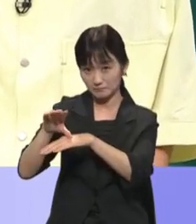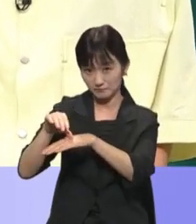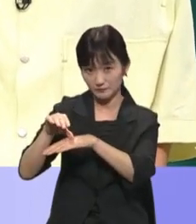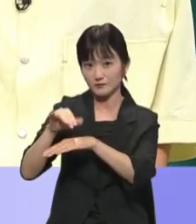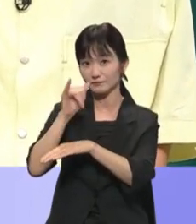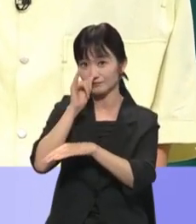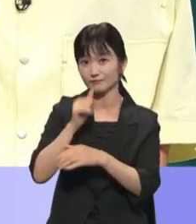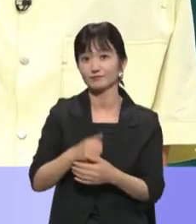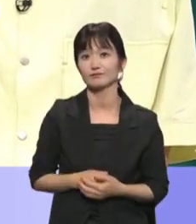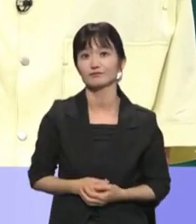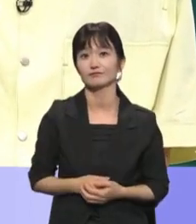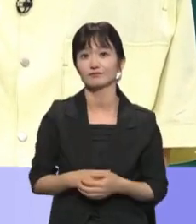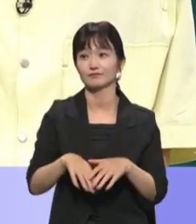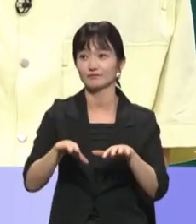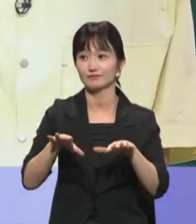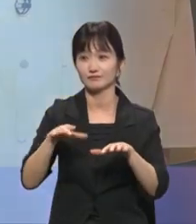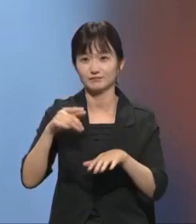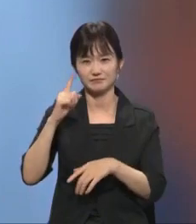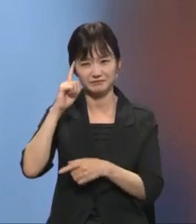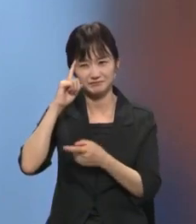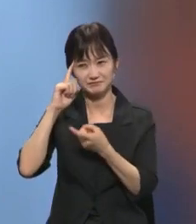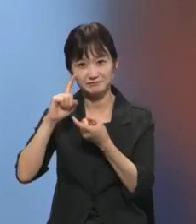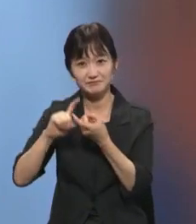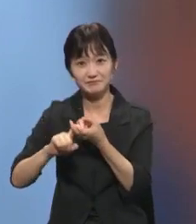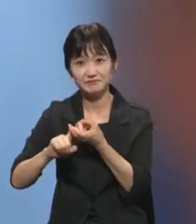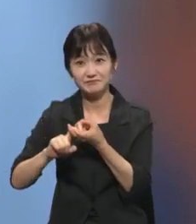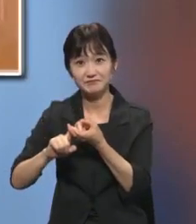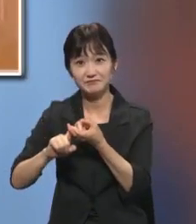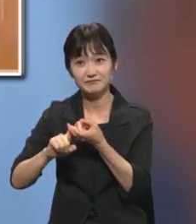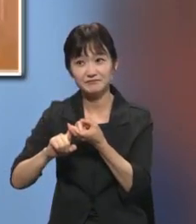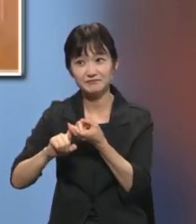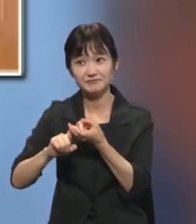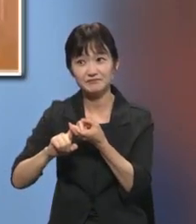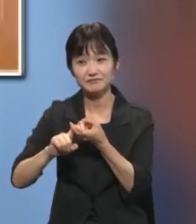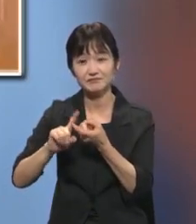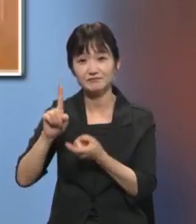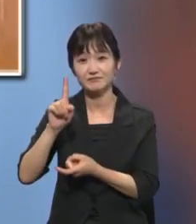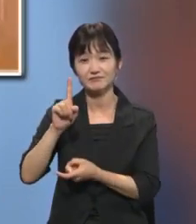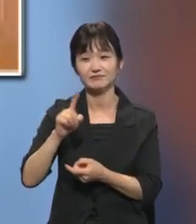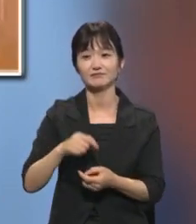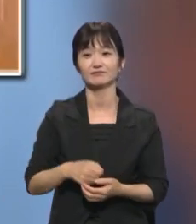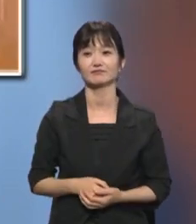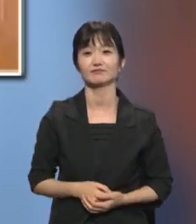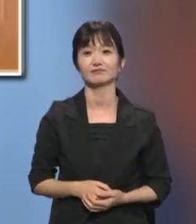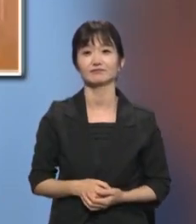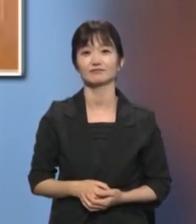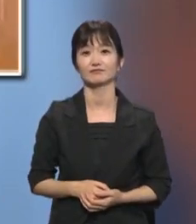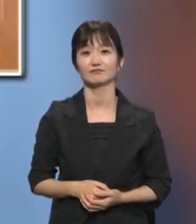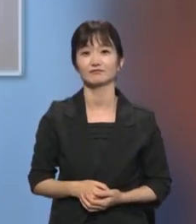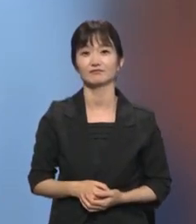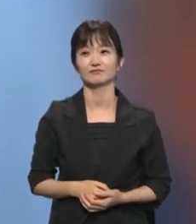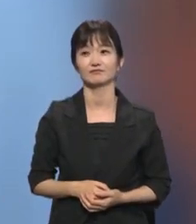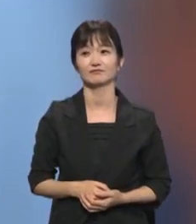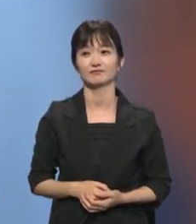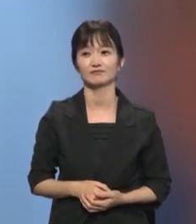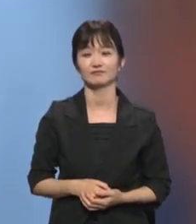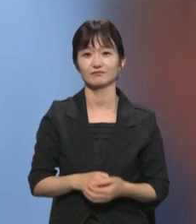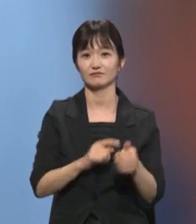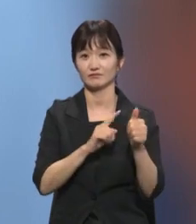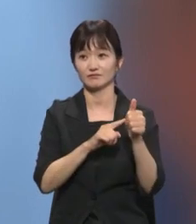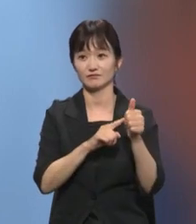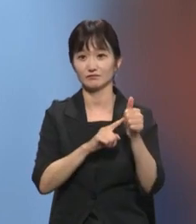그래서 오늘 화제였던 그런 나방이 있었습니다네 이거 보이시죠 이분